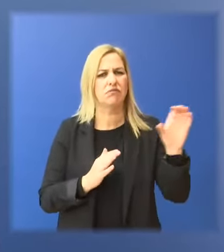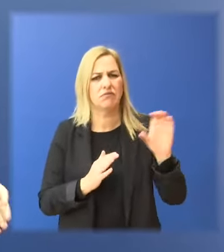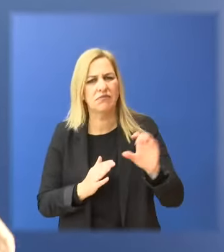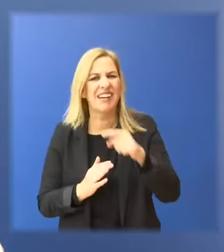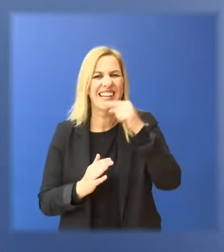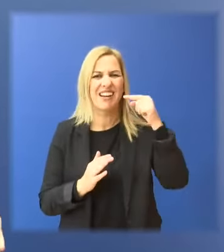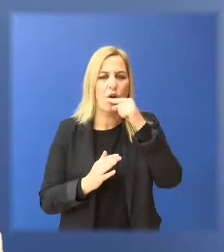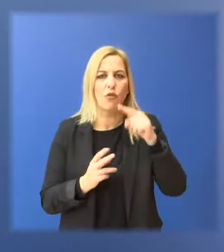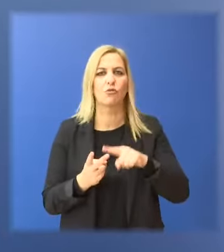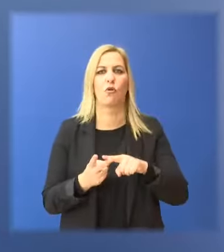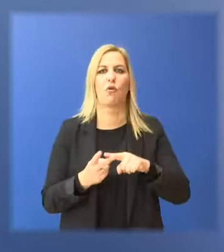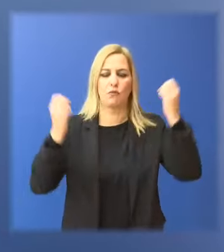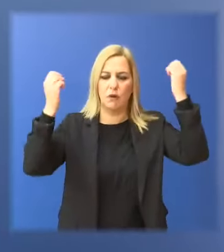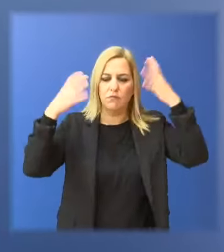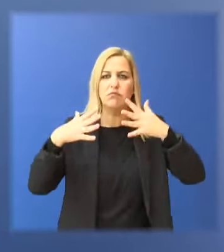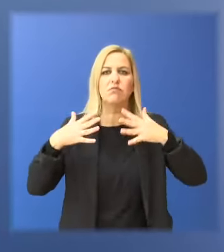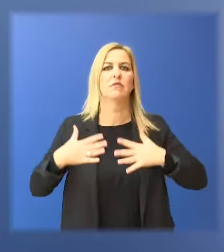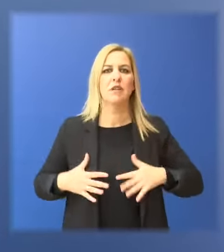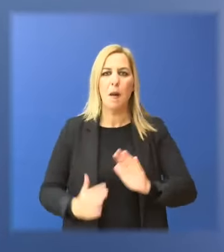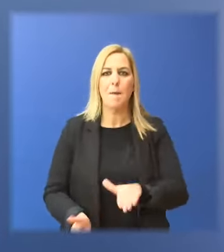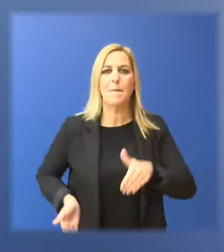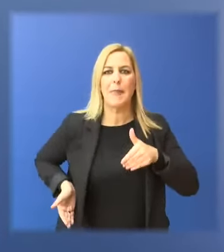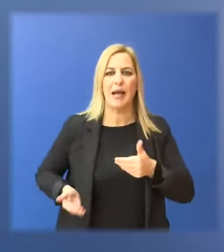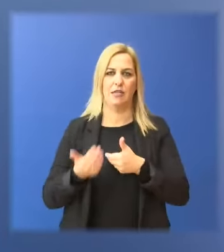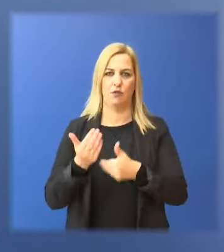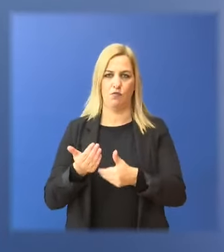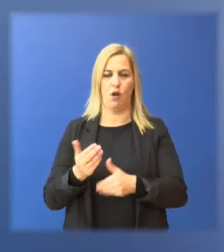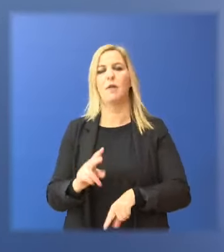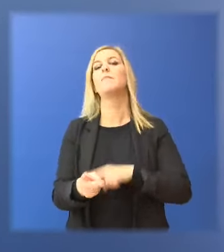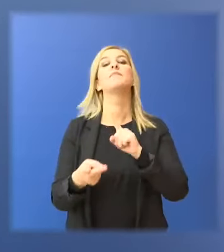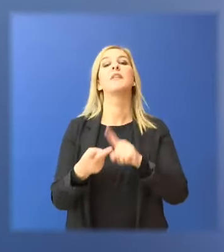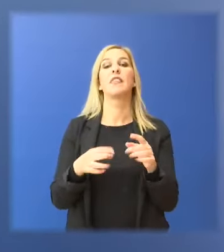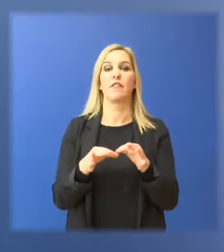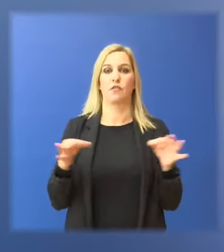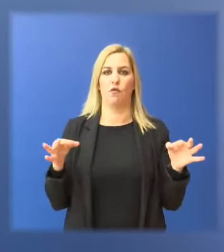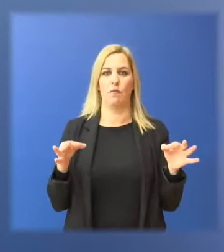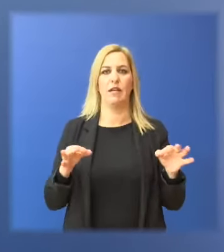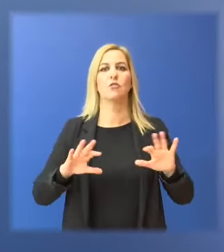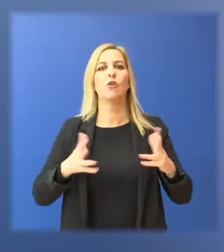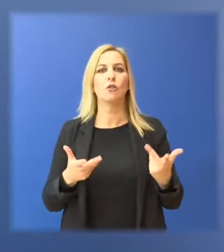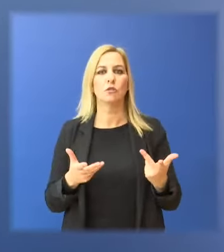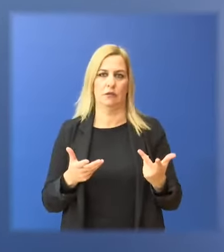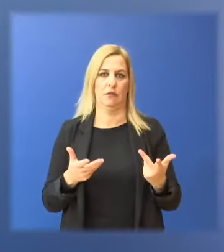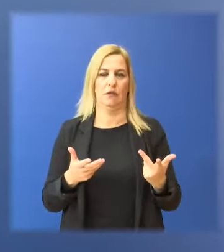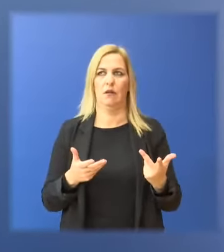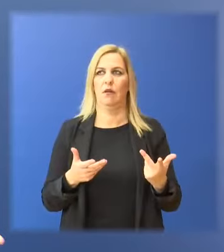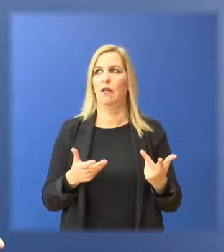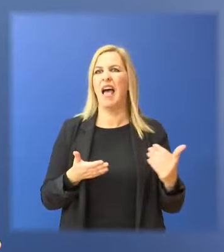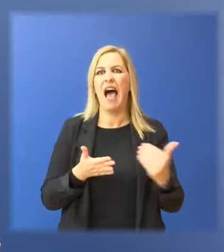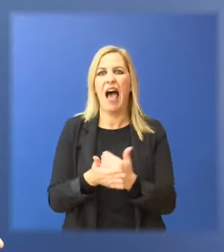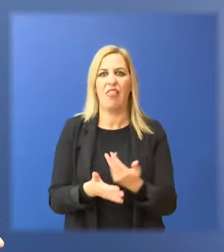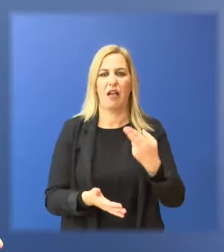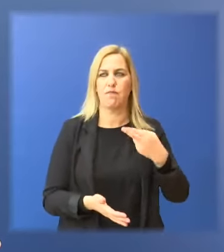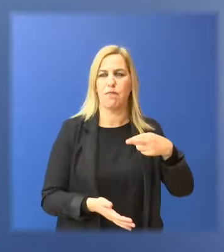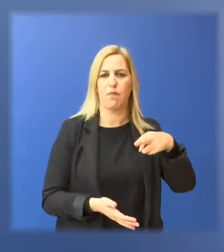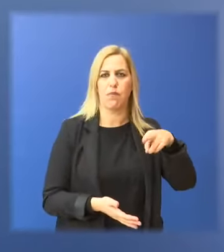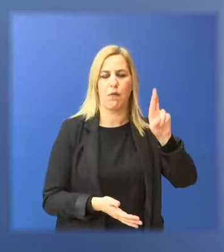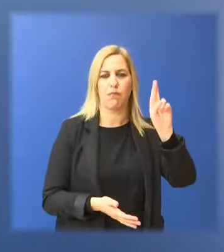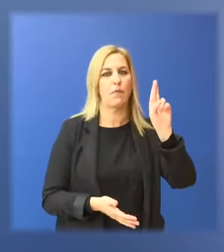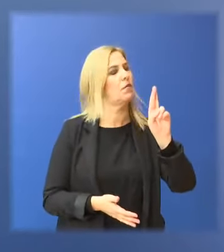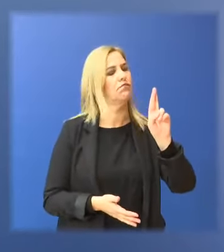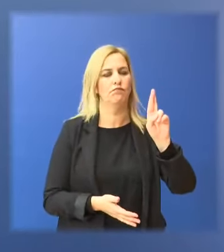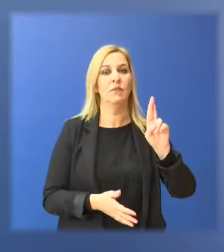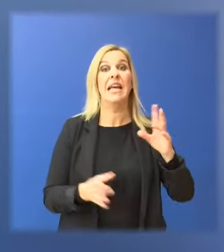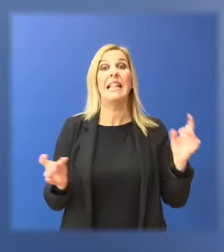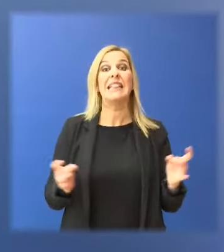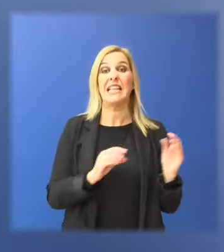αφρόλουτρα, σαμπουάν και βρεφικές πάνες. Δεύτερο μέτρο, η αποτροπή αδικαιολόγητων ανατιμήσεων. Σε περίπτωση που κάποιος προμηθευτής έχει αυξήσει